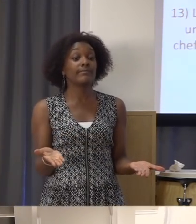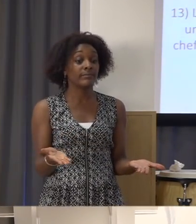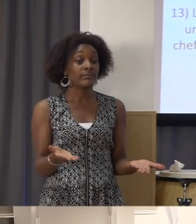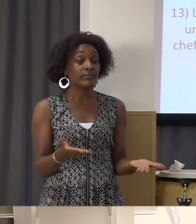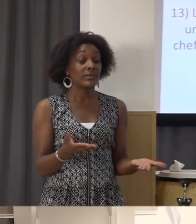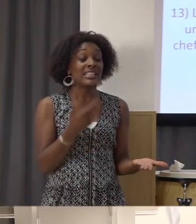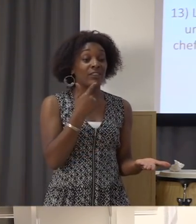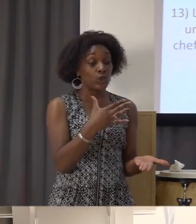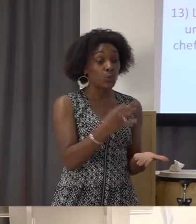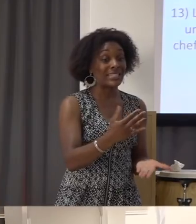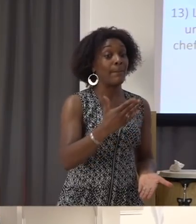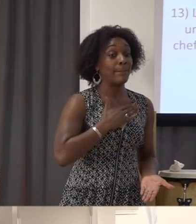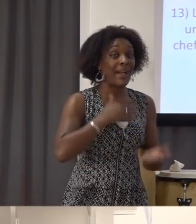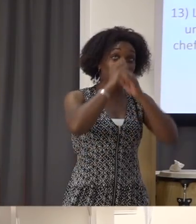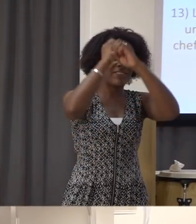ma vision.